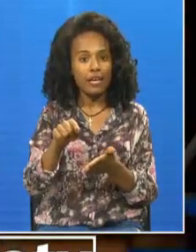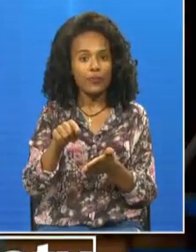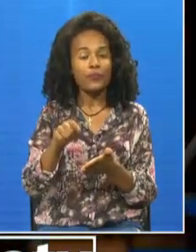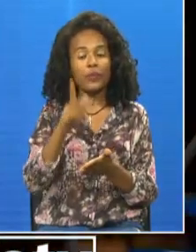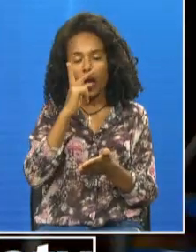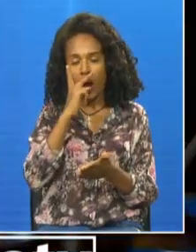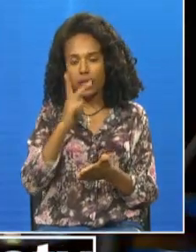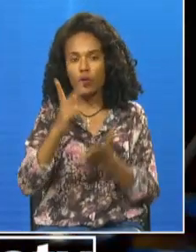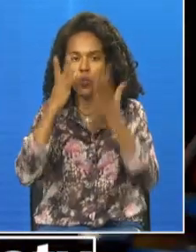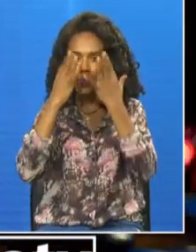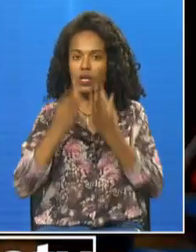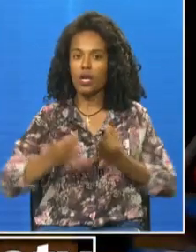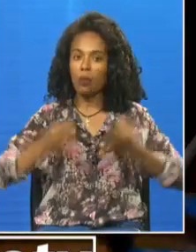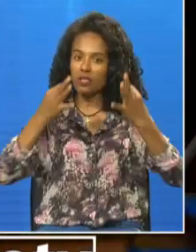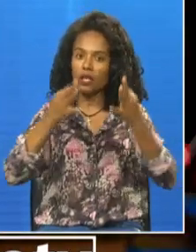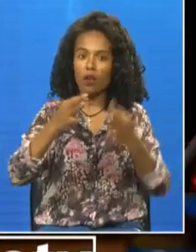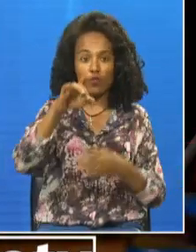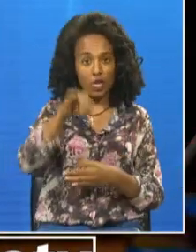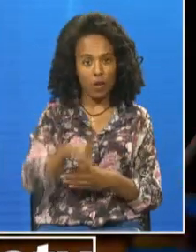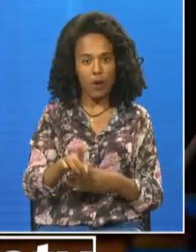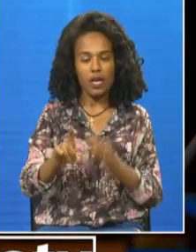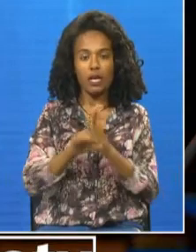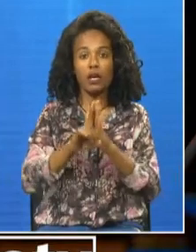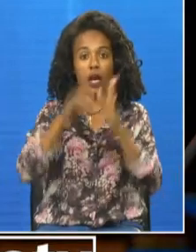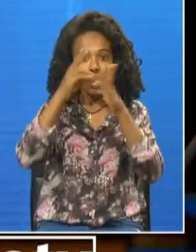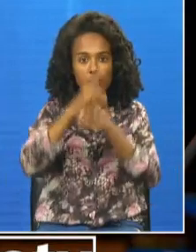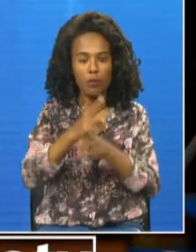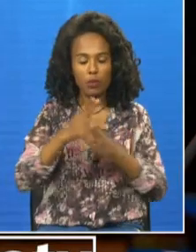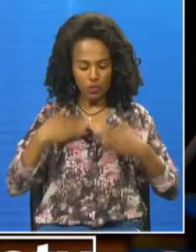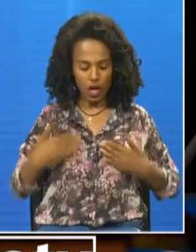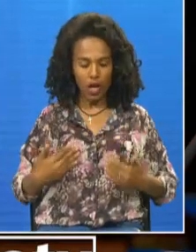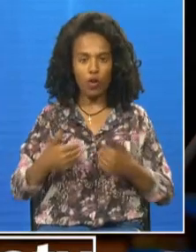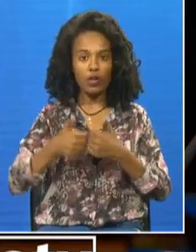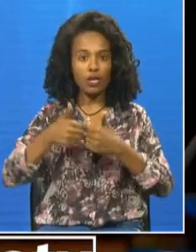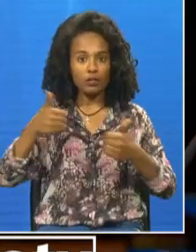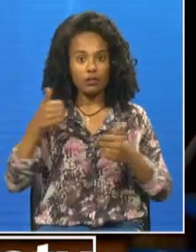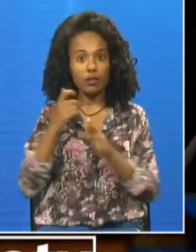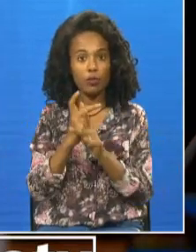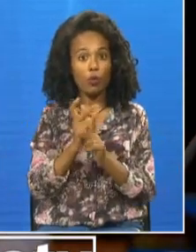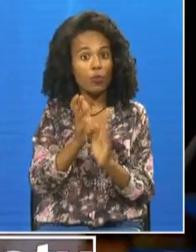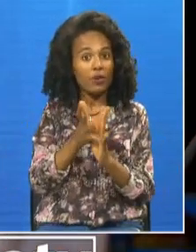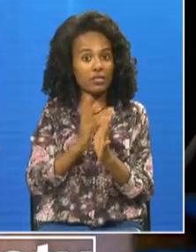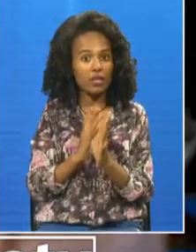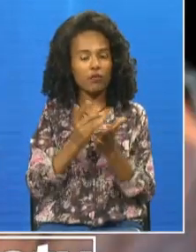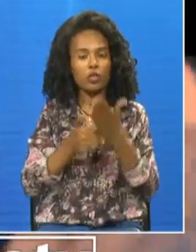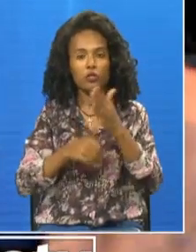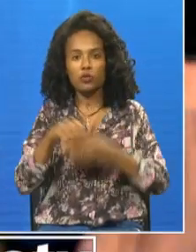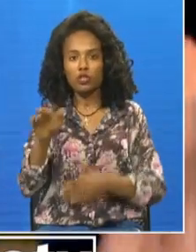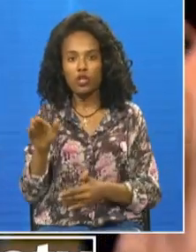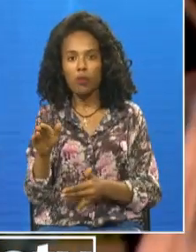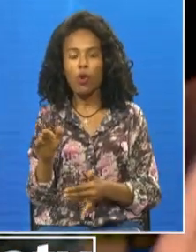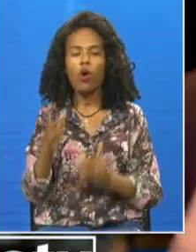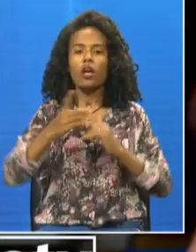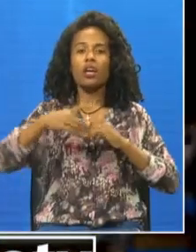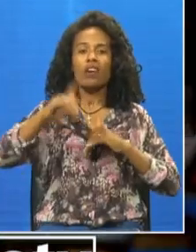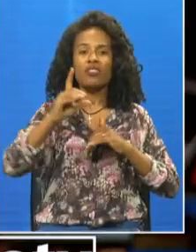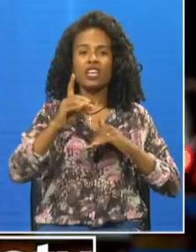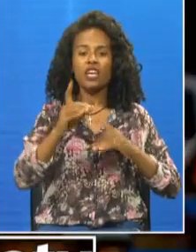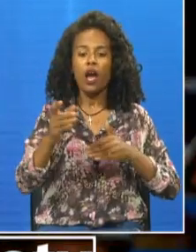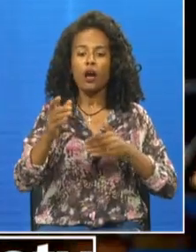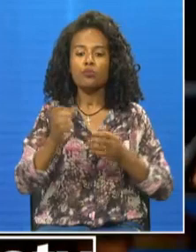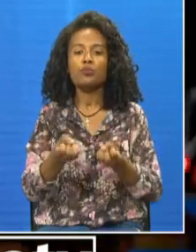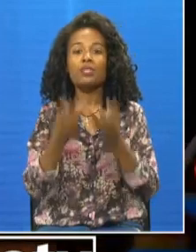መጠነኛ ለውጦች ውስጥ ናቸው። በእነዚህ ለውጦች ከኢቲቪ ጋር ቆይታ ያደረጉት የስነ ልቦና መምህሩ ዶክተር አበባው ምናይቅ ህዝቡ